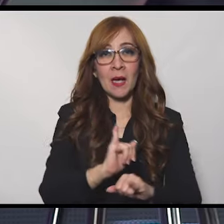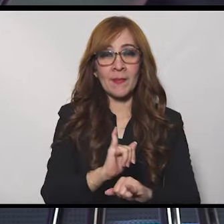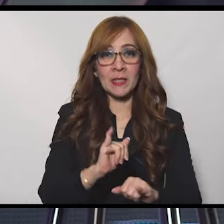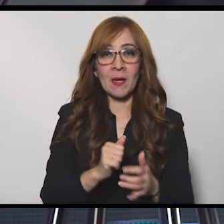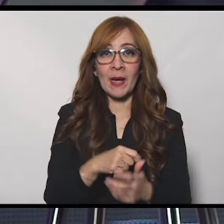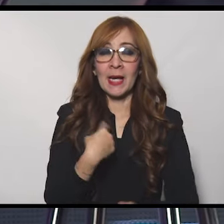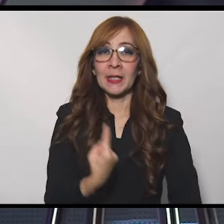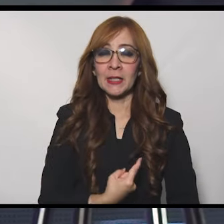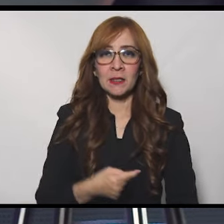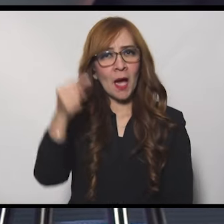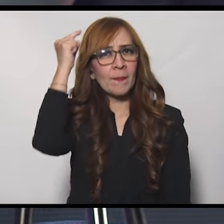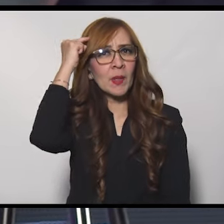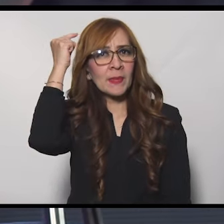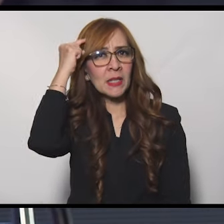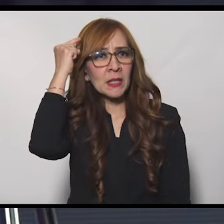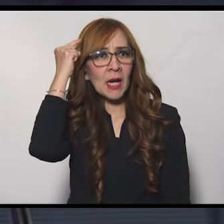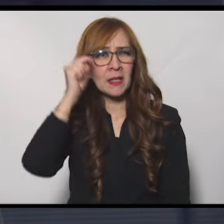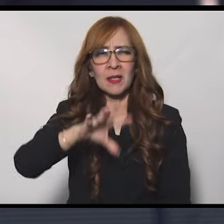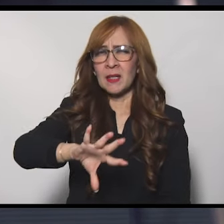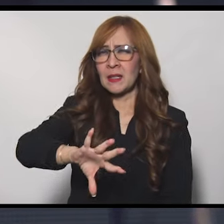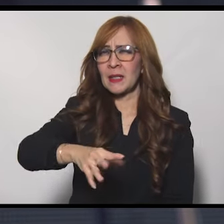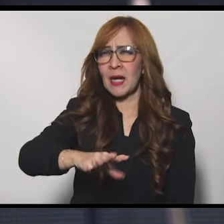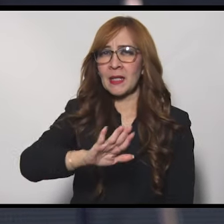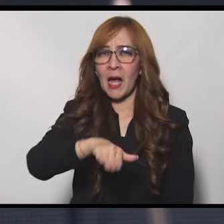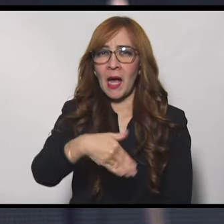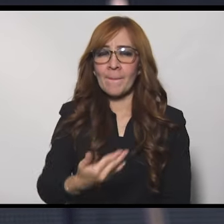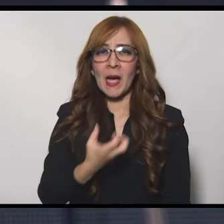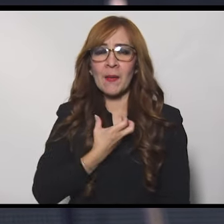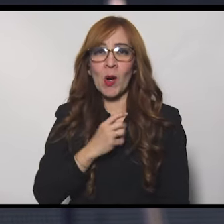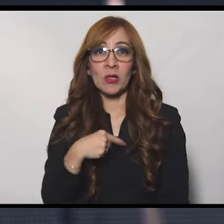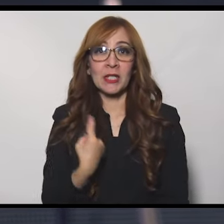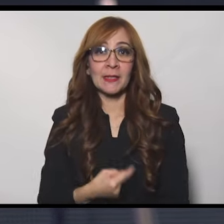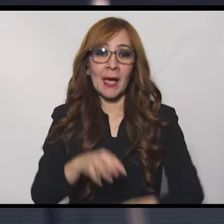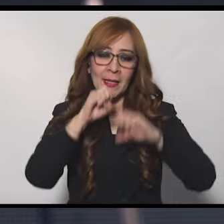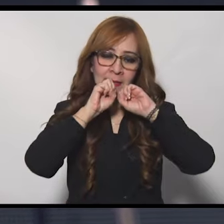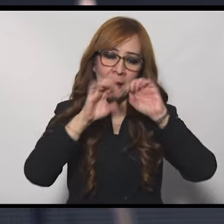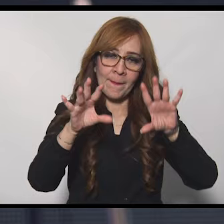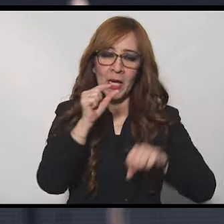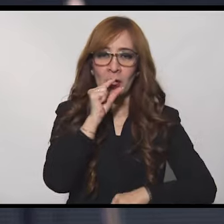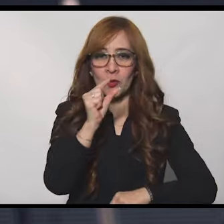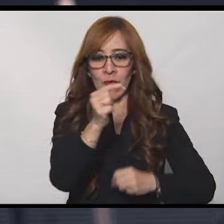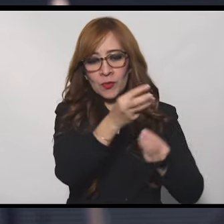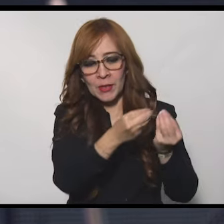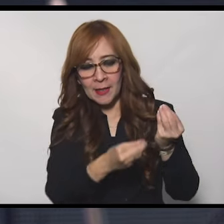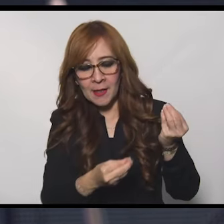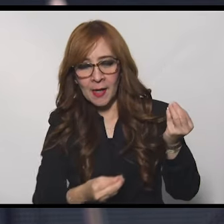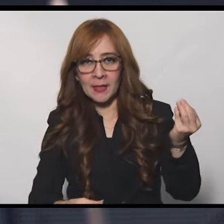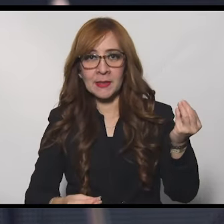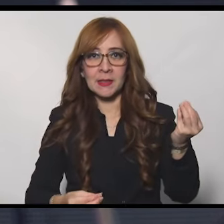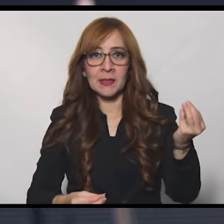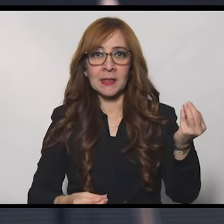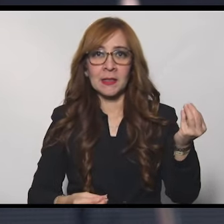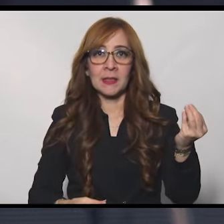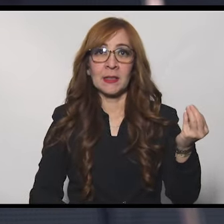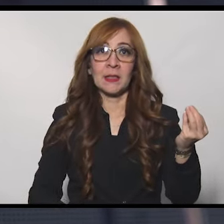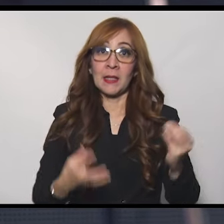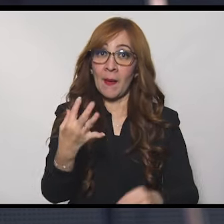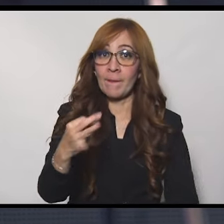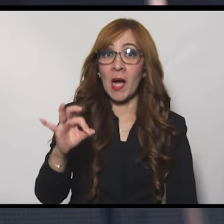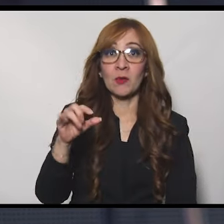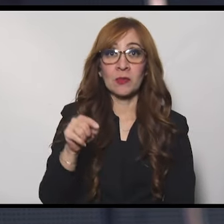kita sama-sama memikirkan kira-kira apa yang ingin kita sampaikan untuk generasi pada Generation Day kali